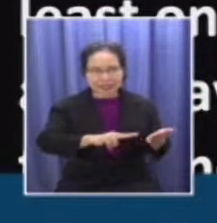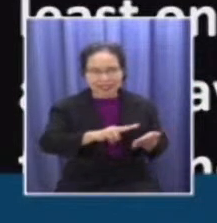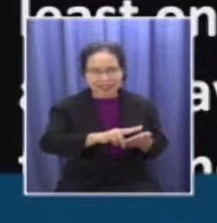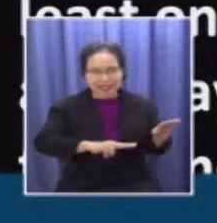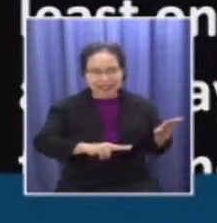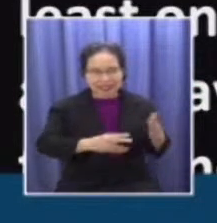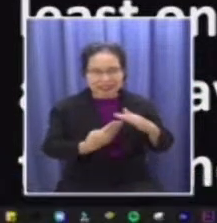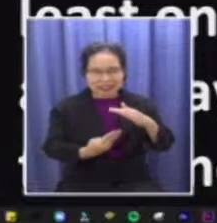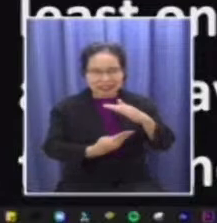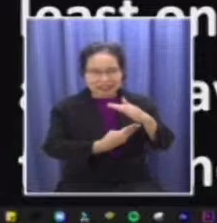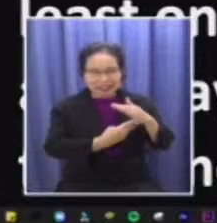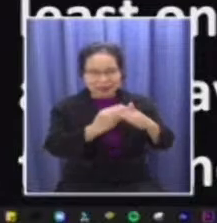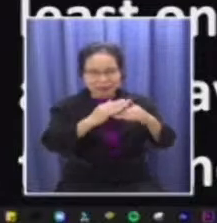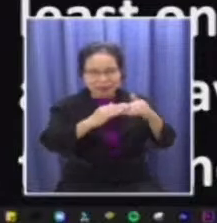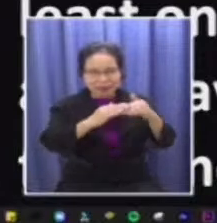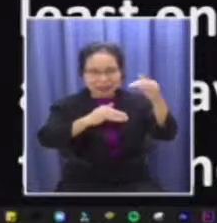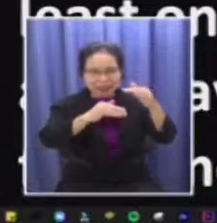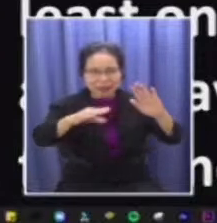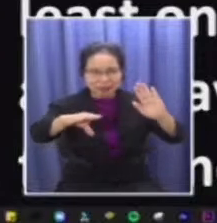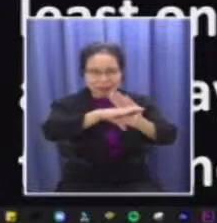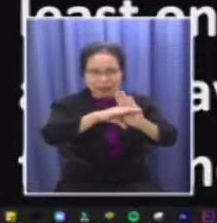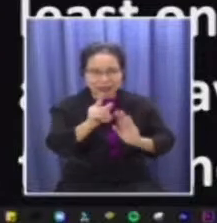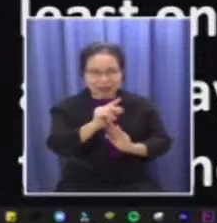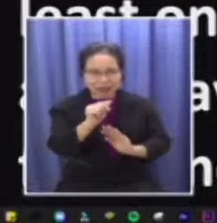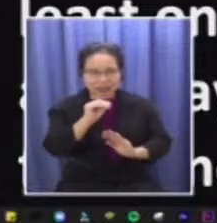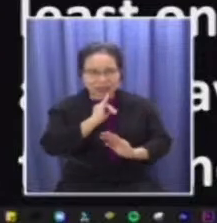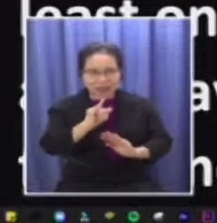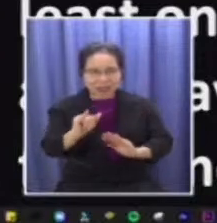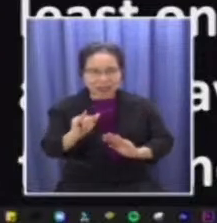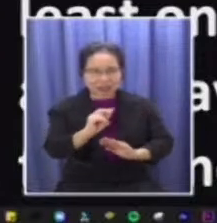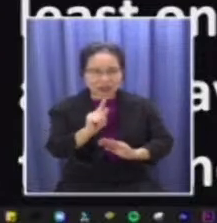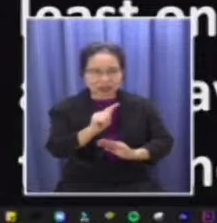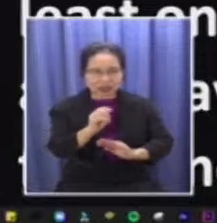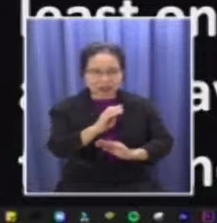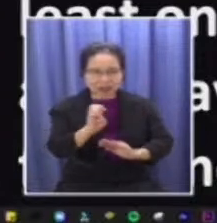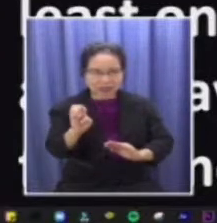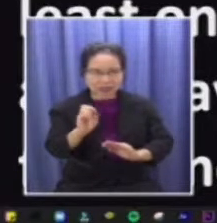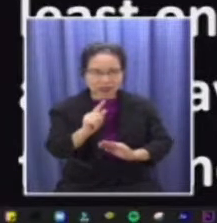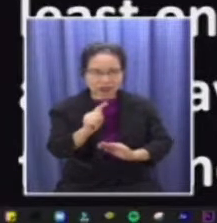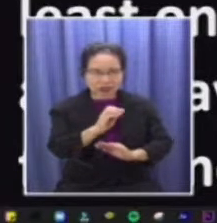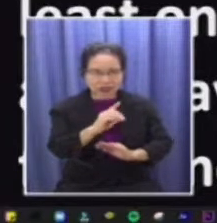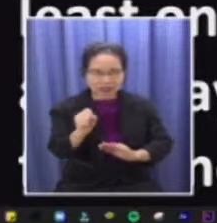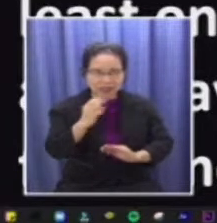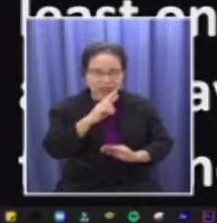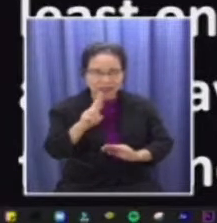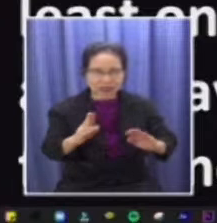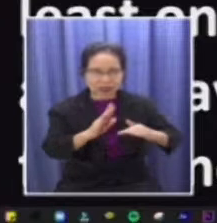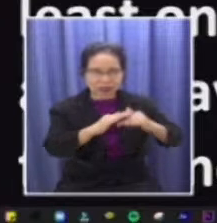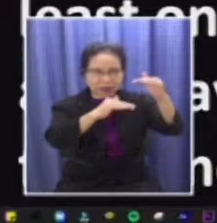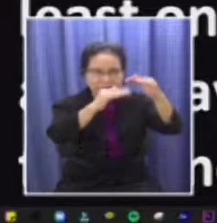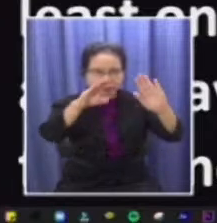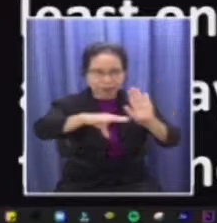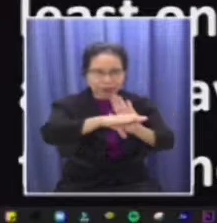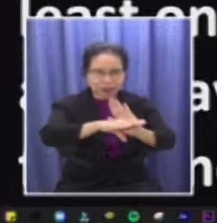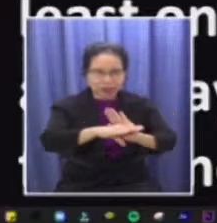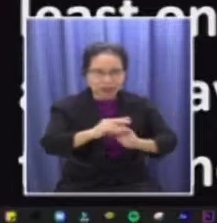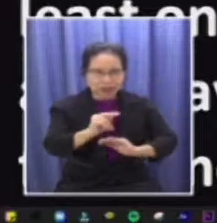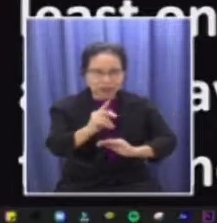mama yefa entodwa ade na ye nucleotide atese awo mu